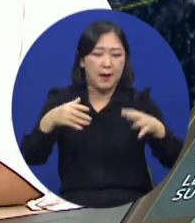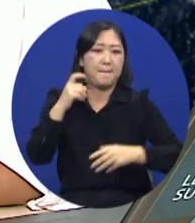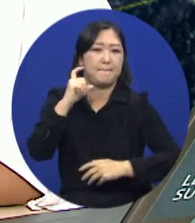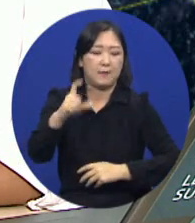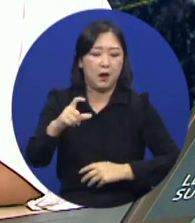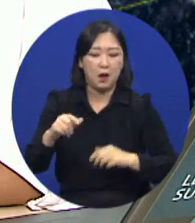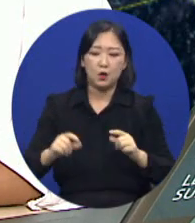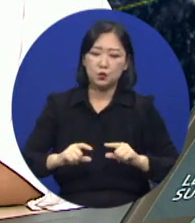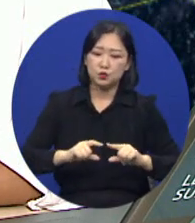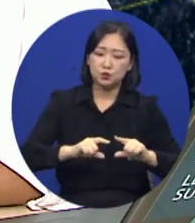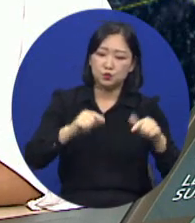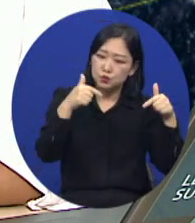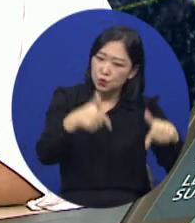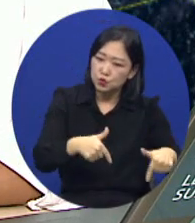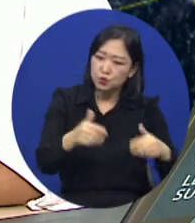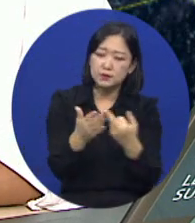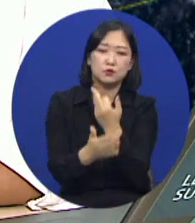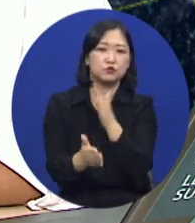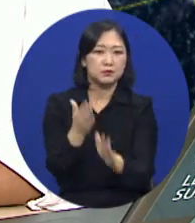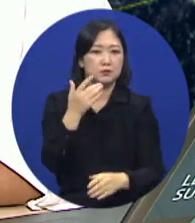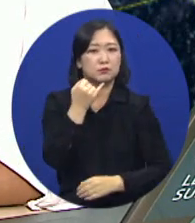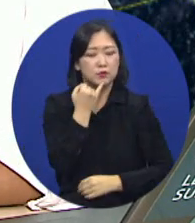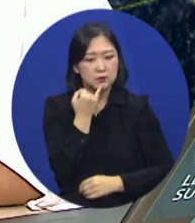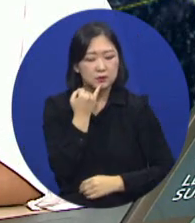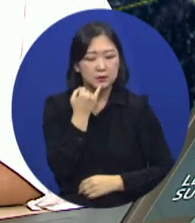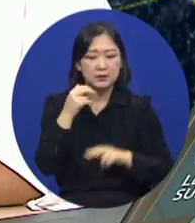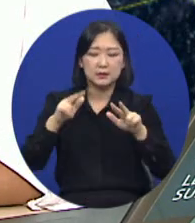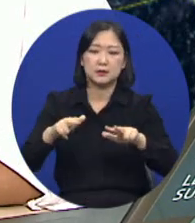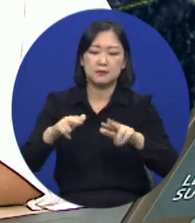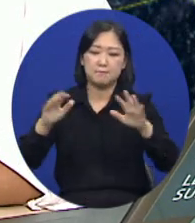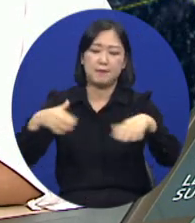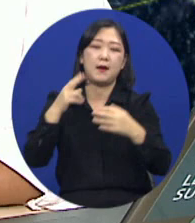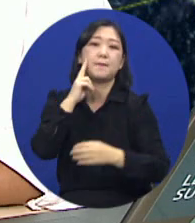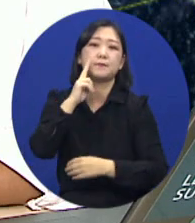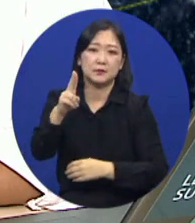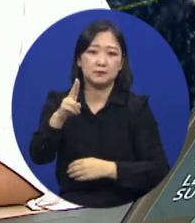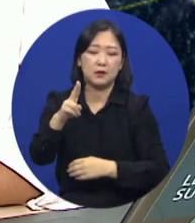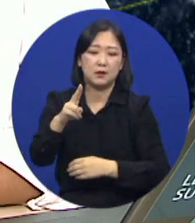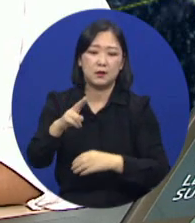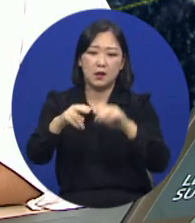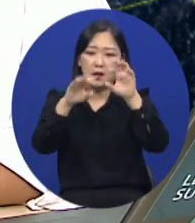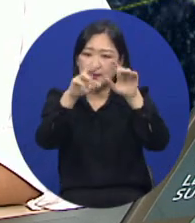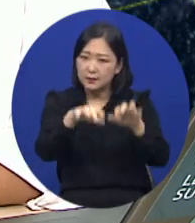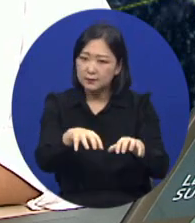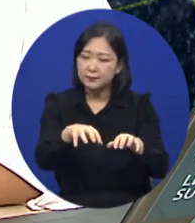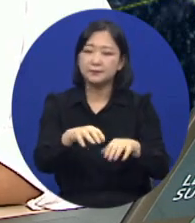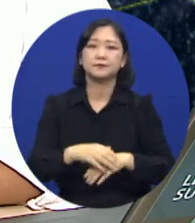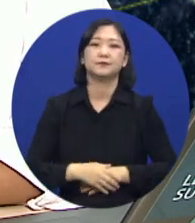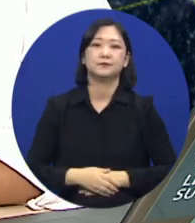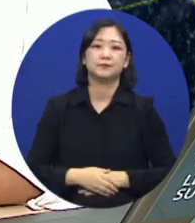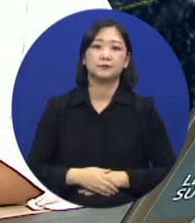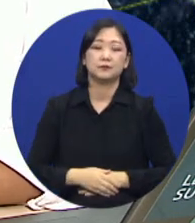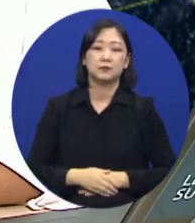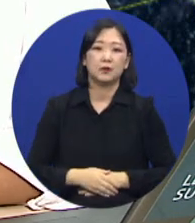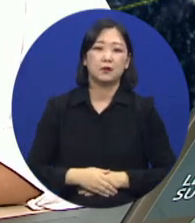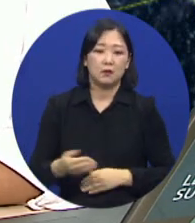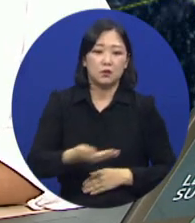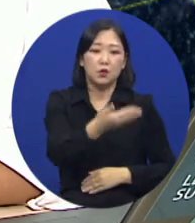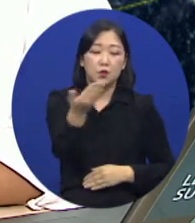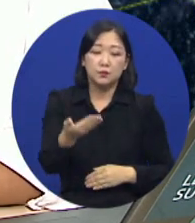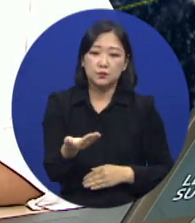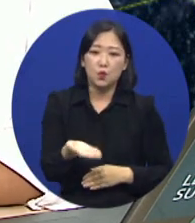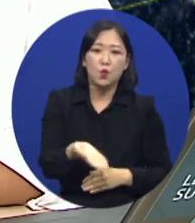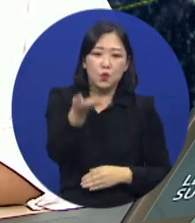셉니다. 서쪽이나 제주시는 괜찮나요? 여기는 조금 바람이 심합니다라고 또 댓글을 올려주시기도 했습니다. 네. 자 이렇게 여러분들이